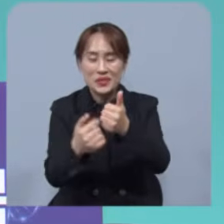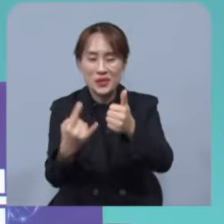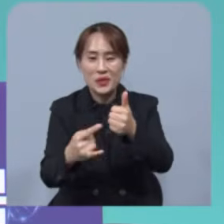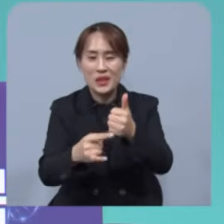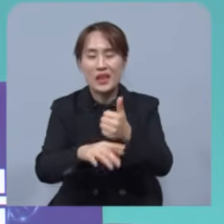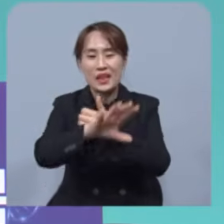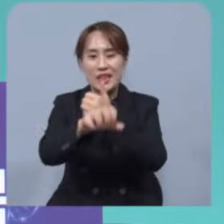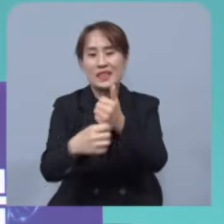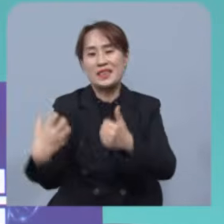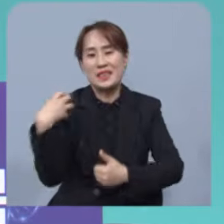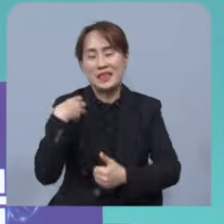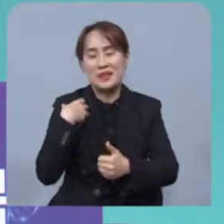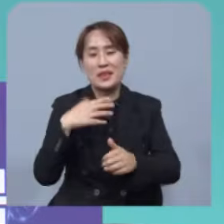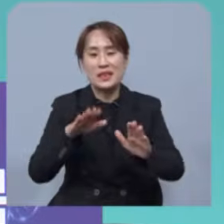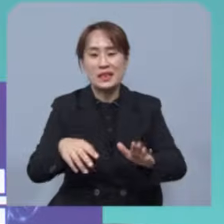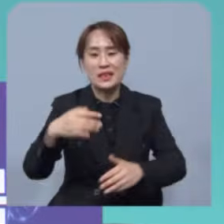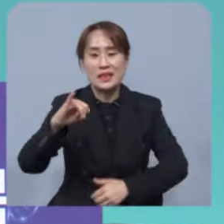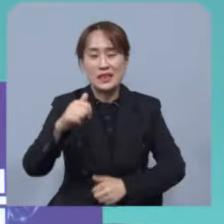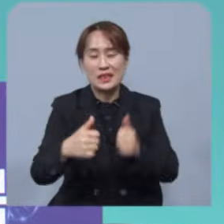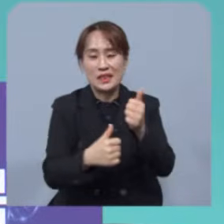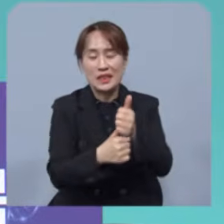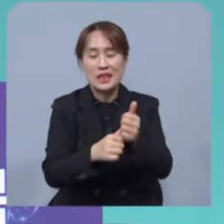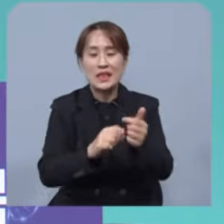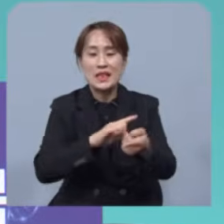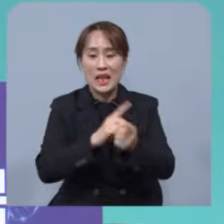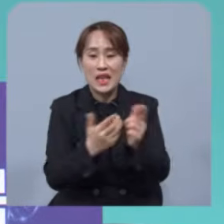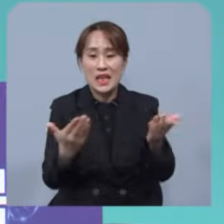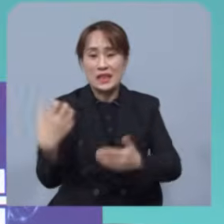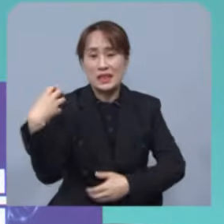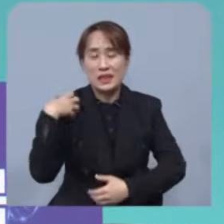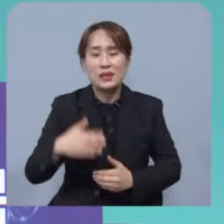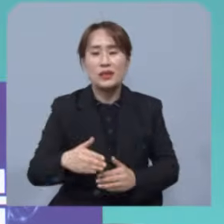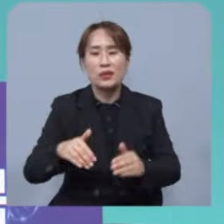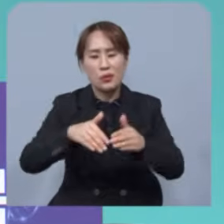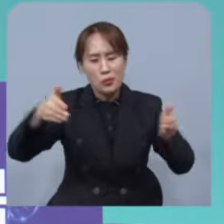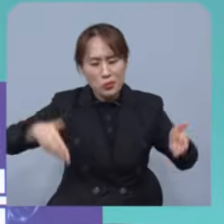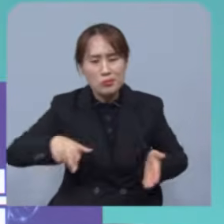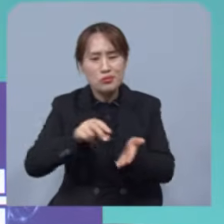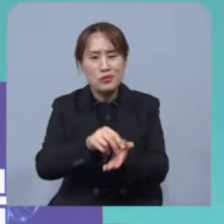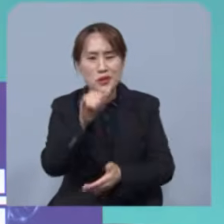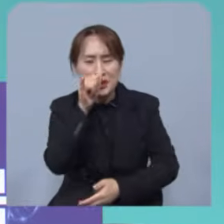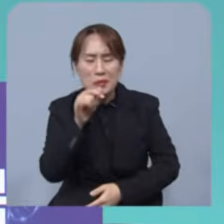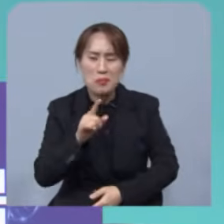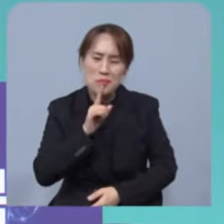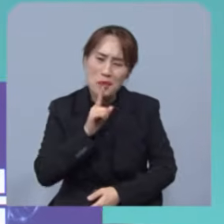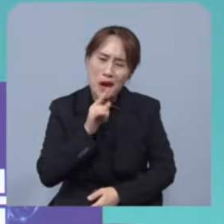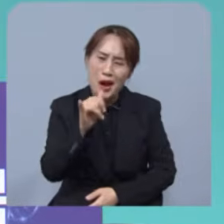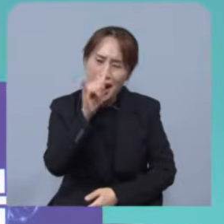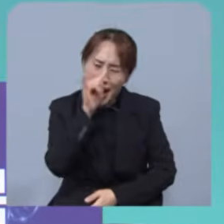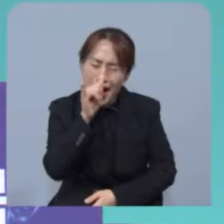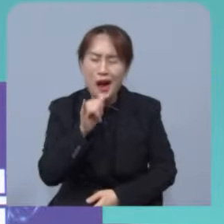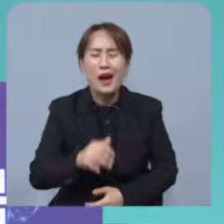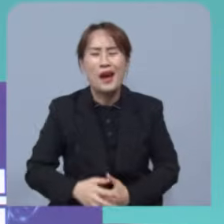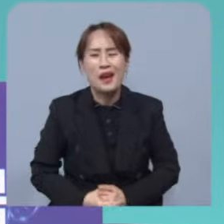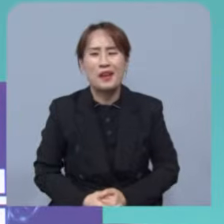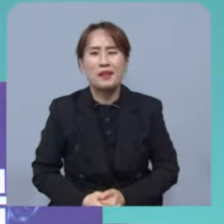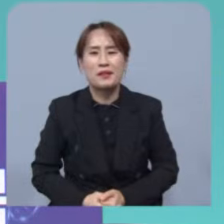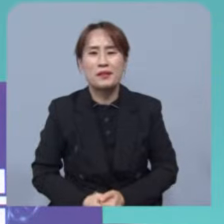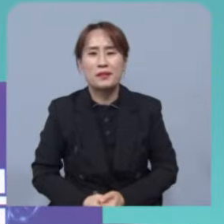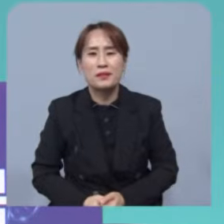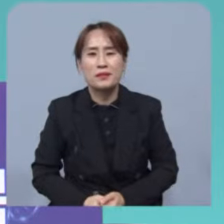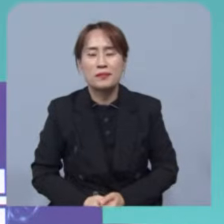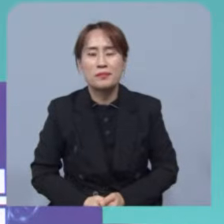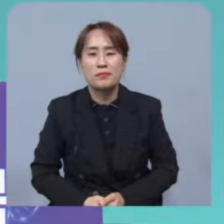이 부위원장의 지금 직무대행인데 무슨 공정성 문제가 있다고 설왕설래 논란이 많았습니다.